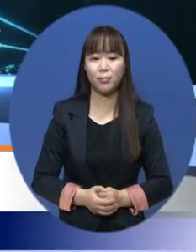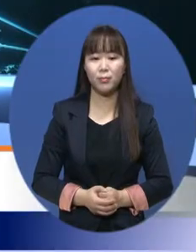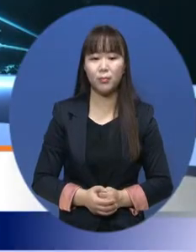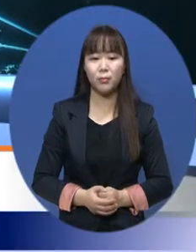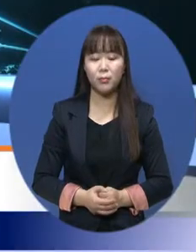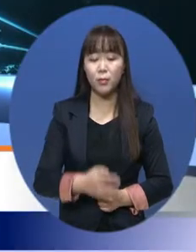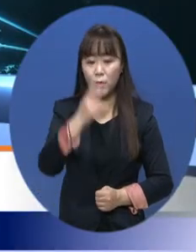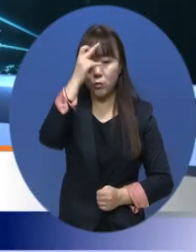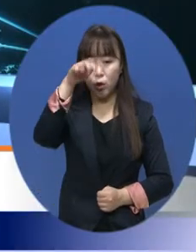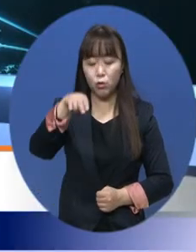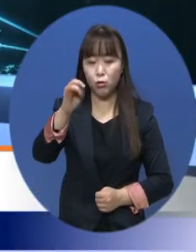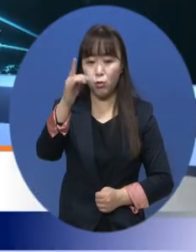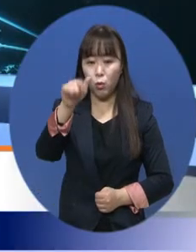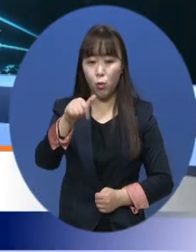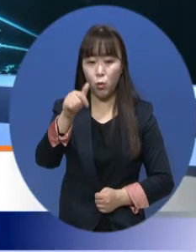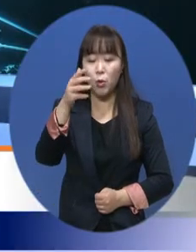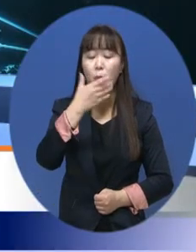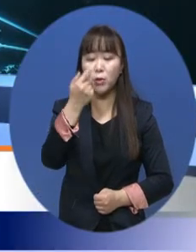복지TV 최규옥 회장이